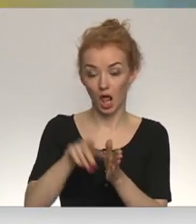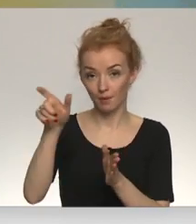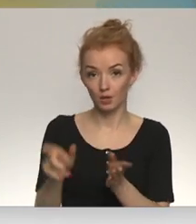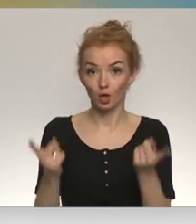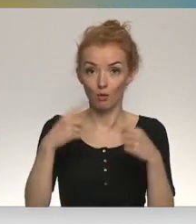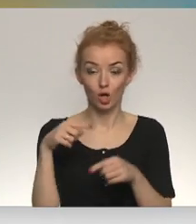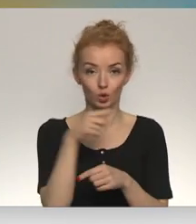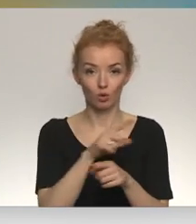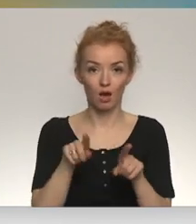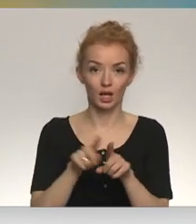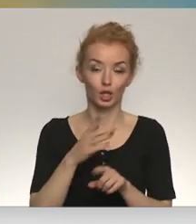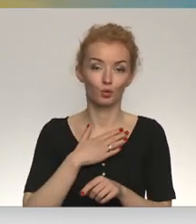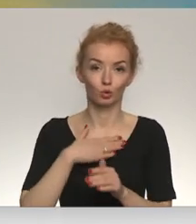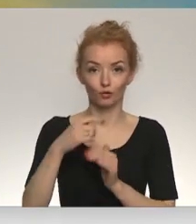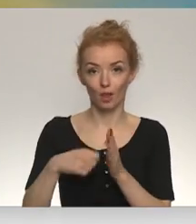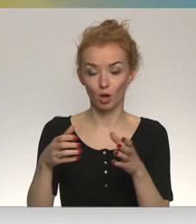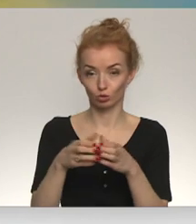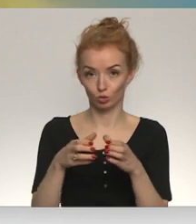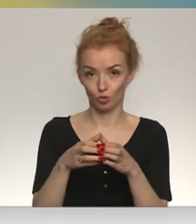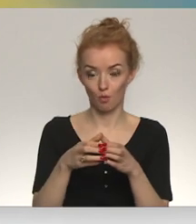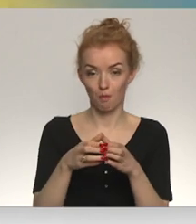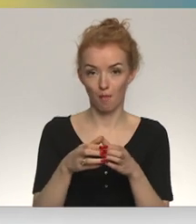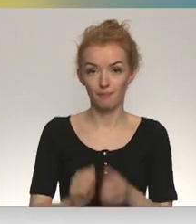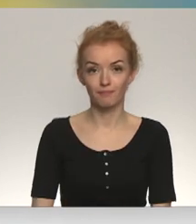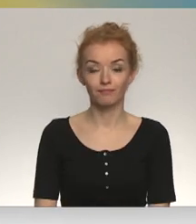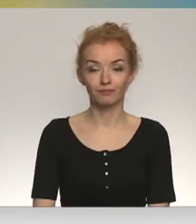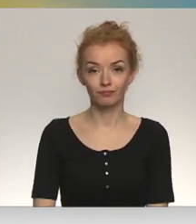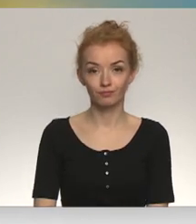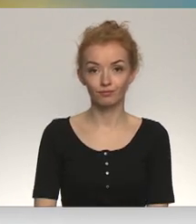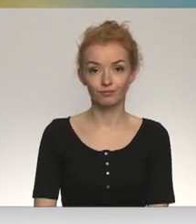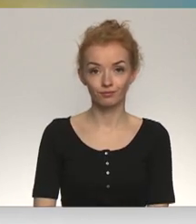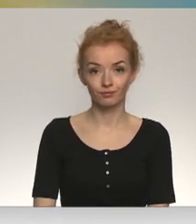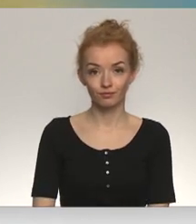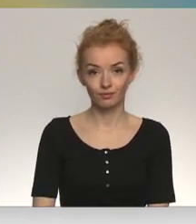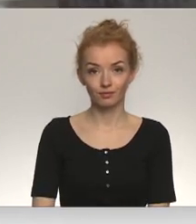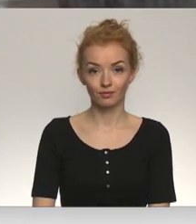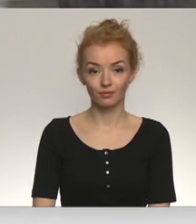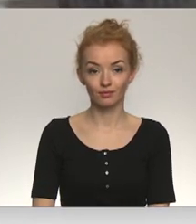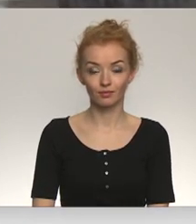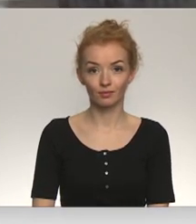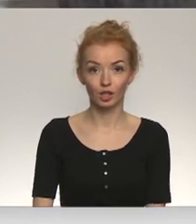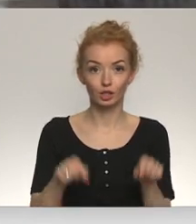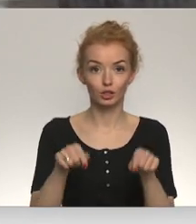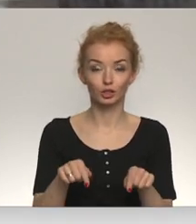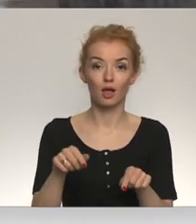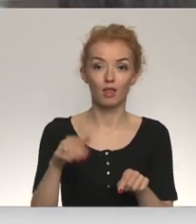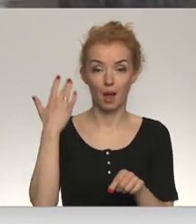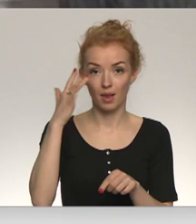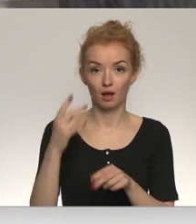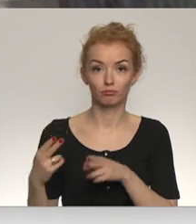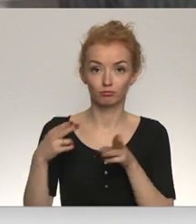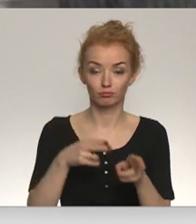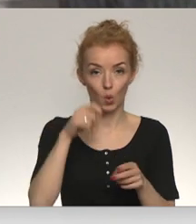labāk atrodas arī mūsu filmēšanas grupa Ina Strāstiņa un Ingu Skraudiņš. Šeit Vašingtonā ir ieradies